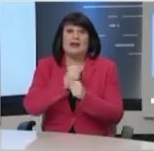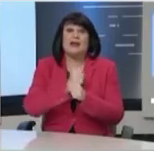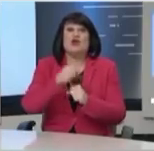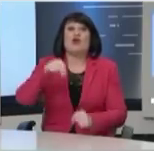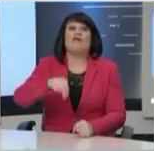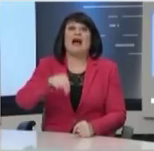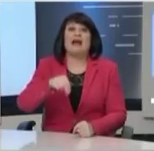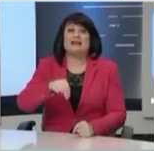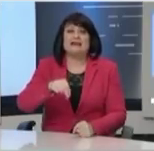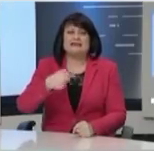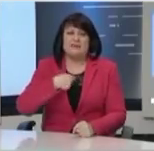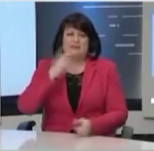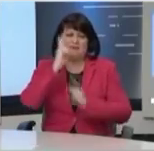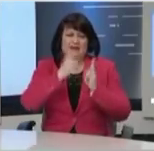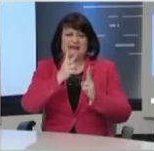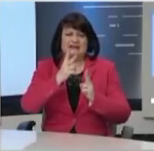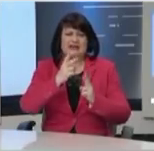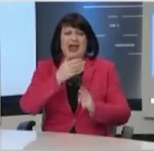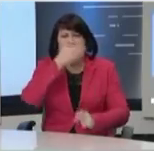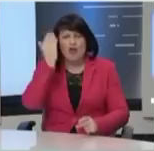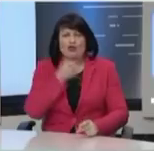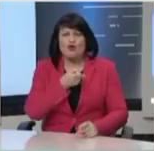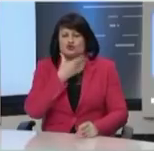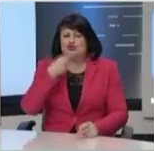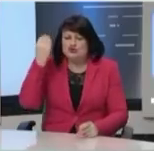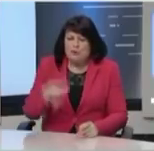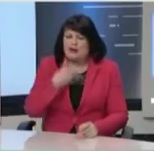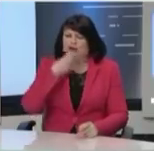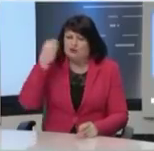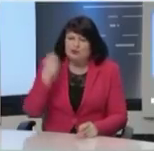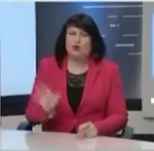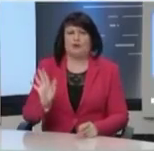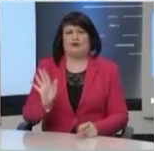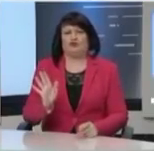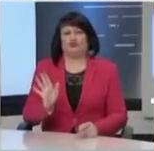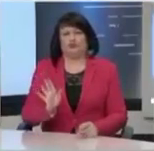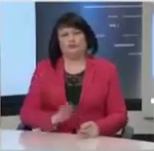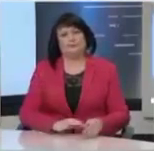σπηλώσουμε αθώους. Και πάλι ντροπή σας, κύριε Μητσοτάκη. Και πάλι ντροπή σας.